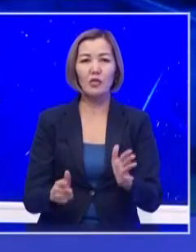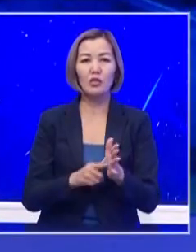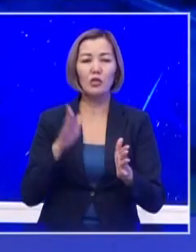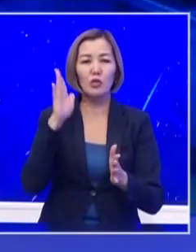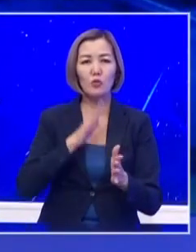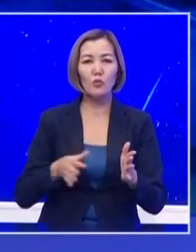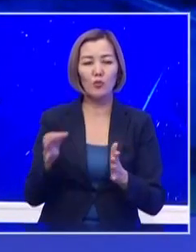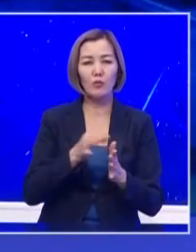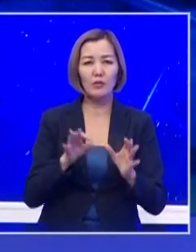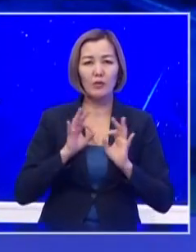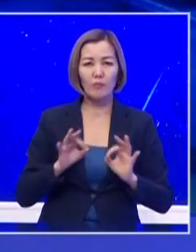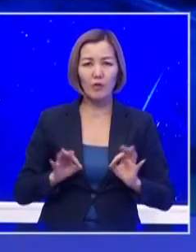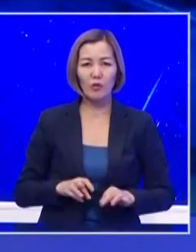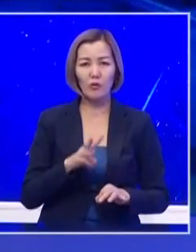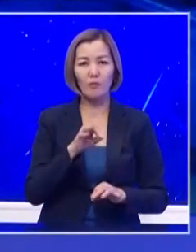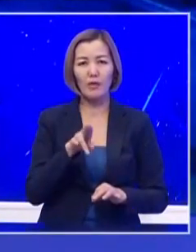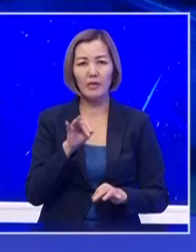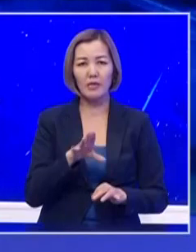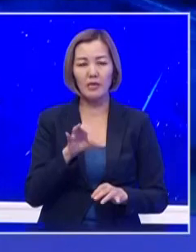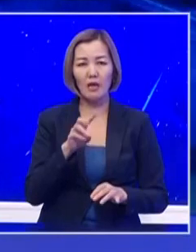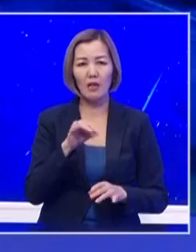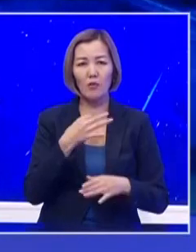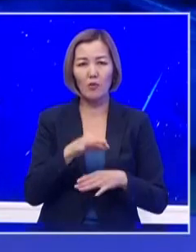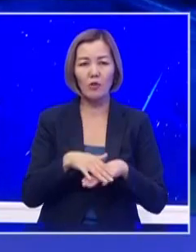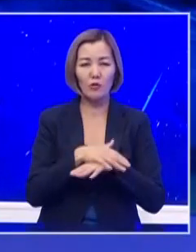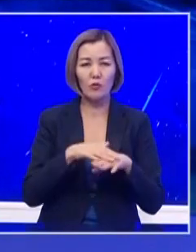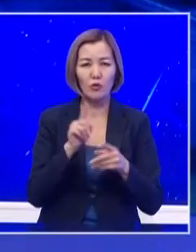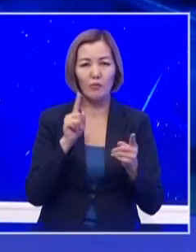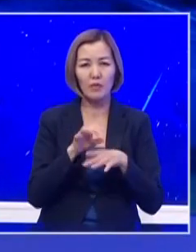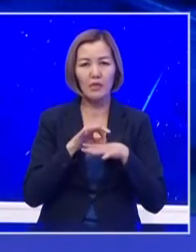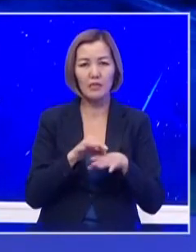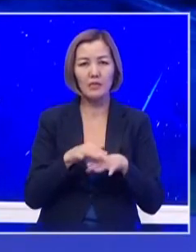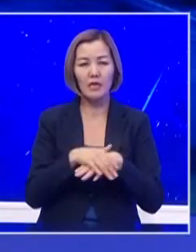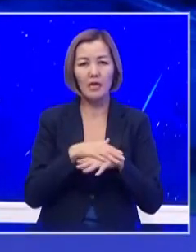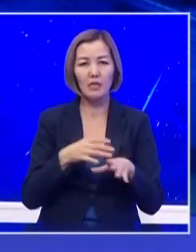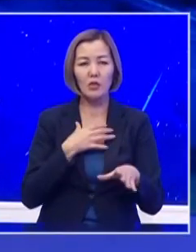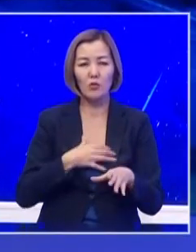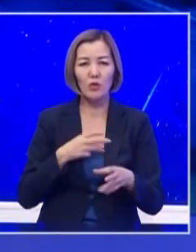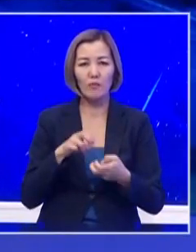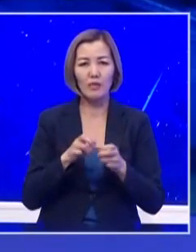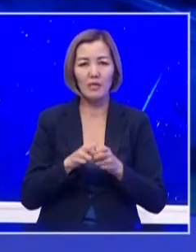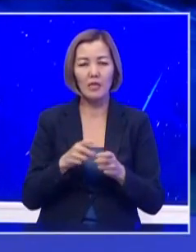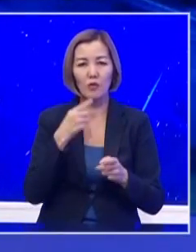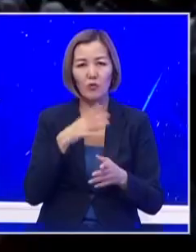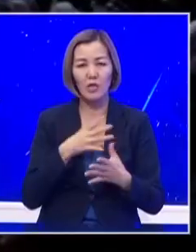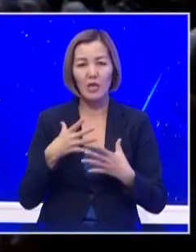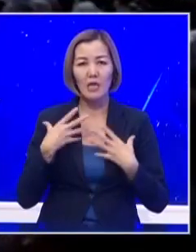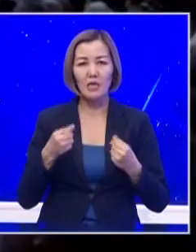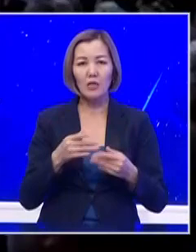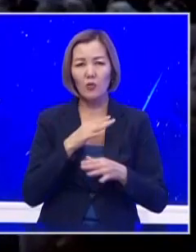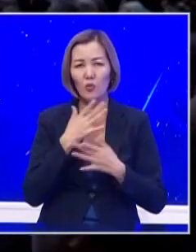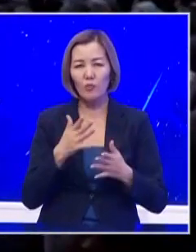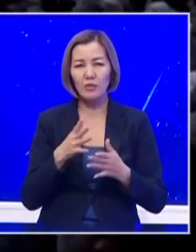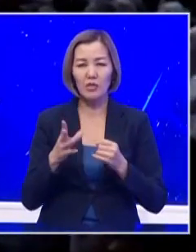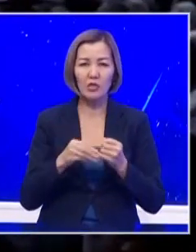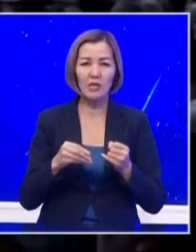Жетісу облысының прокуроры Мадияр Башыбаев Алагөл ауданының тұрғындарымен кездесті. Барысында халықты толғандырған мәселелер көтерілді. Дені